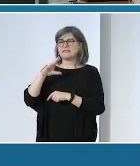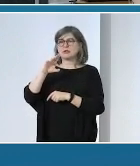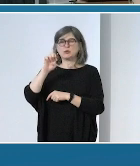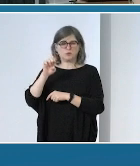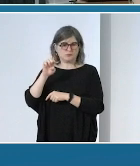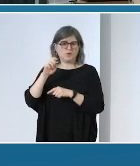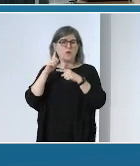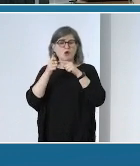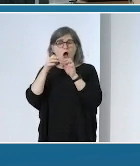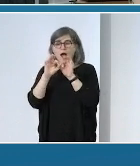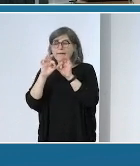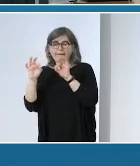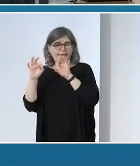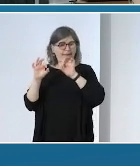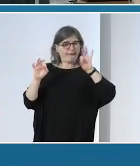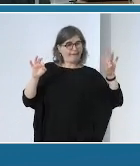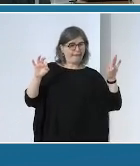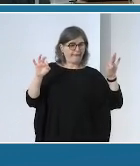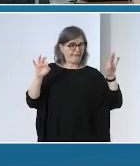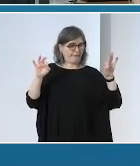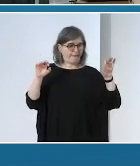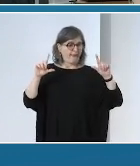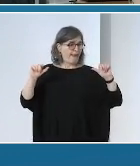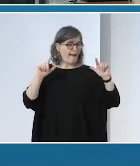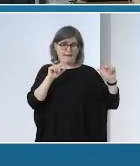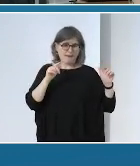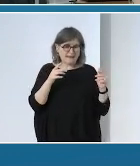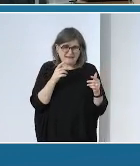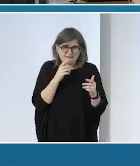postérieur qui est identifiable des deux côtés. Donc il n'y a quasiment rien.